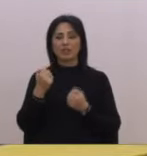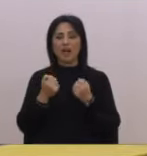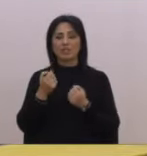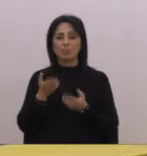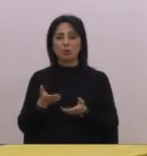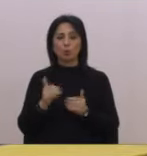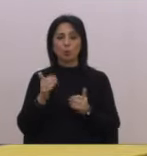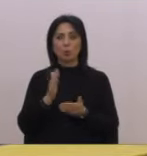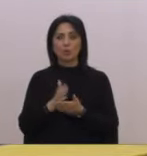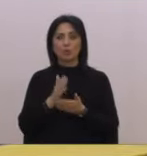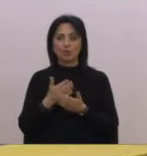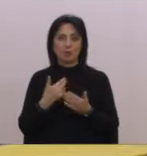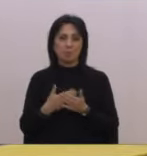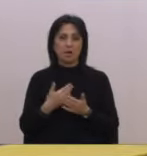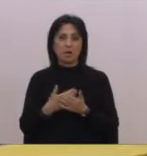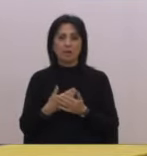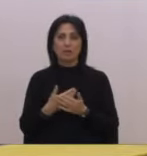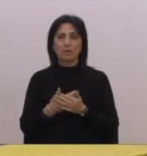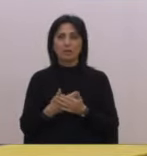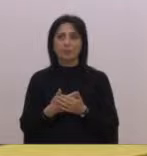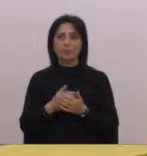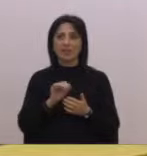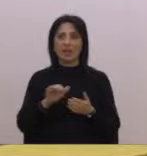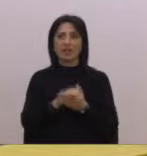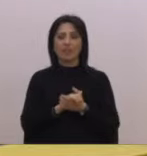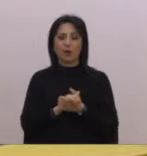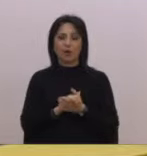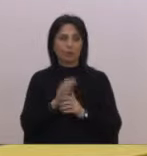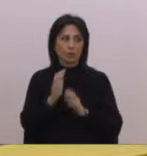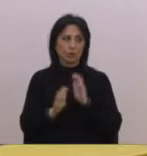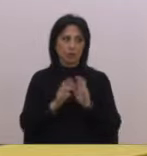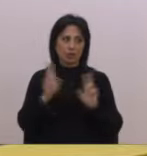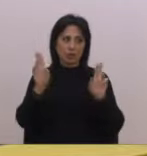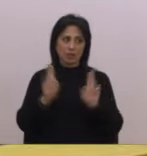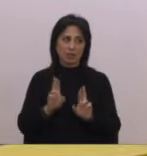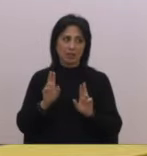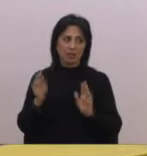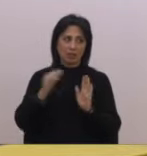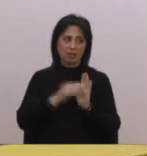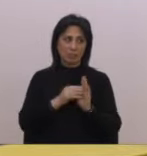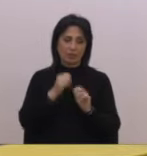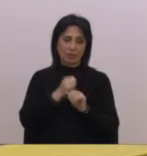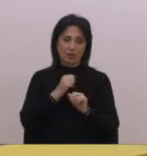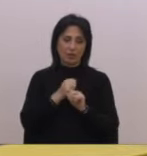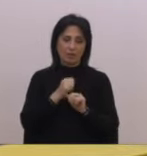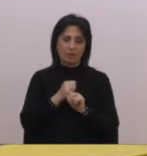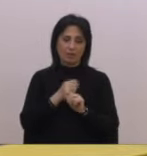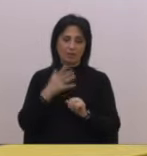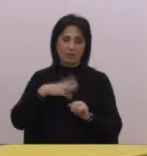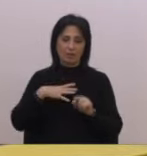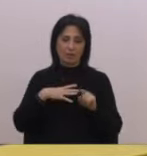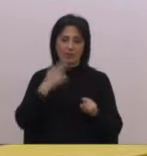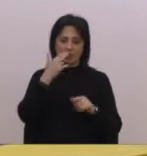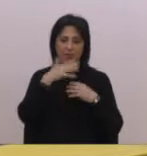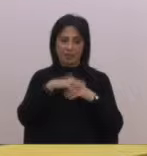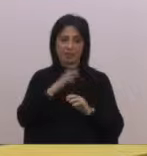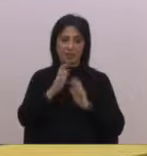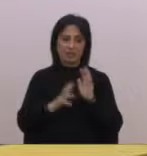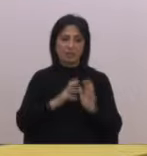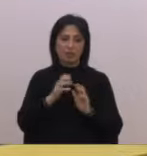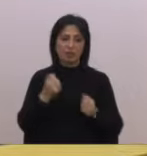სფეროში, როგორიც არის მაგალითად ევროკავშირის და საერთაშორისო სტანდარტის შემოღება და დანერგვა და საქართველოს ინტეგრაცია